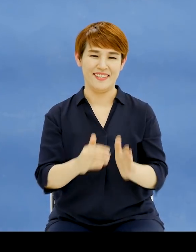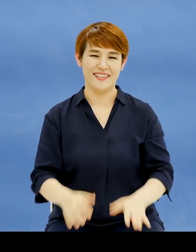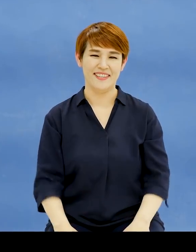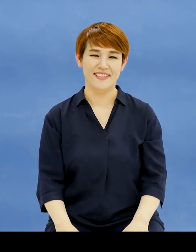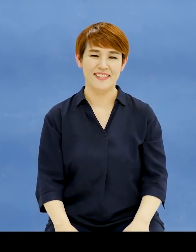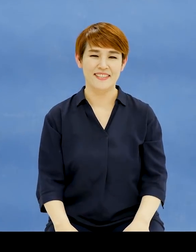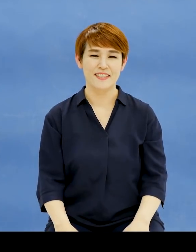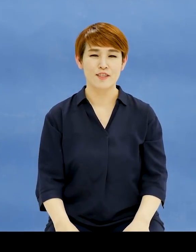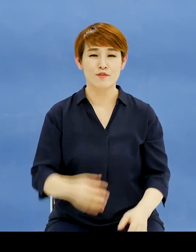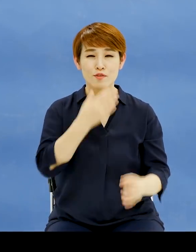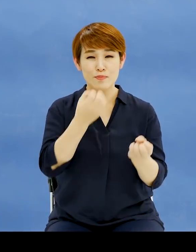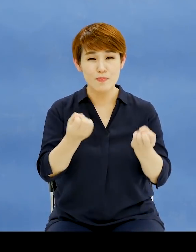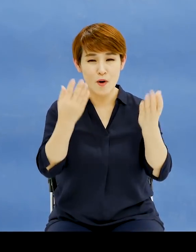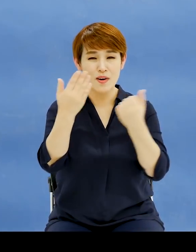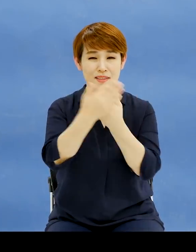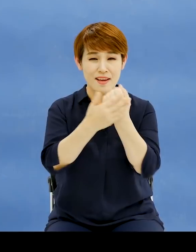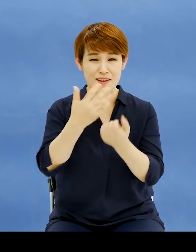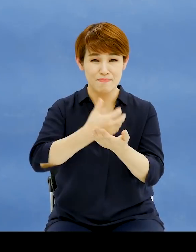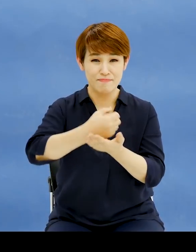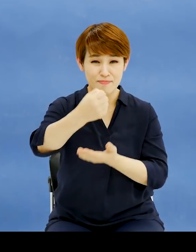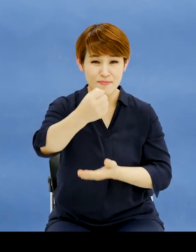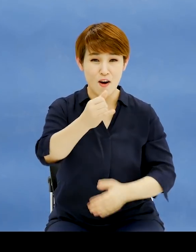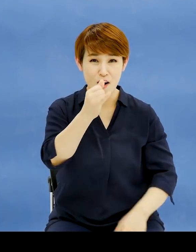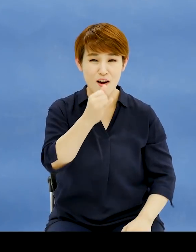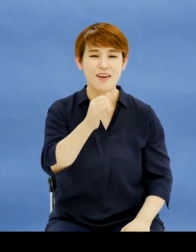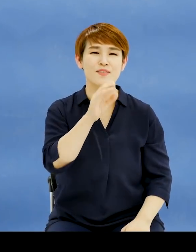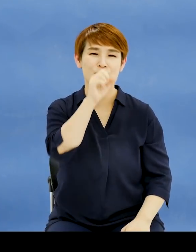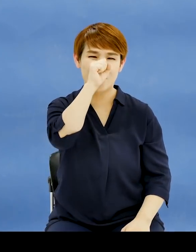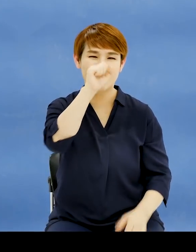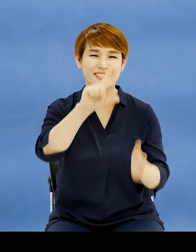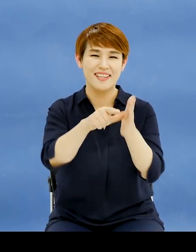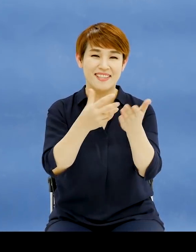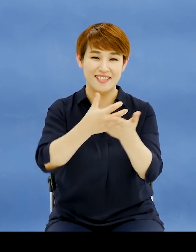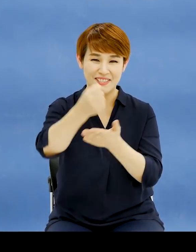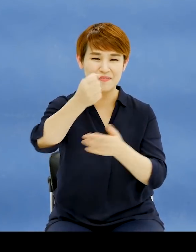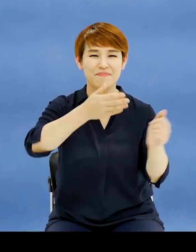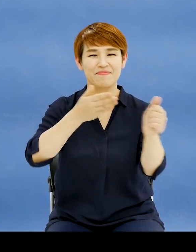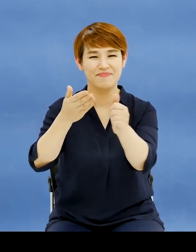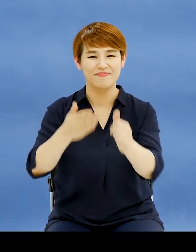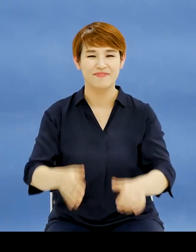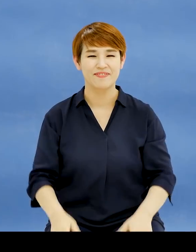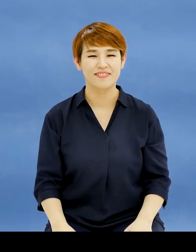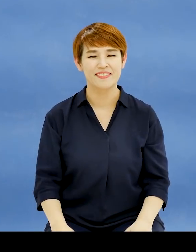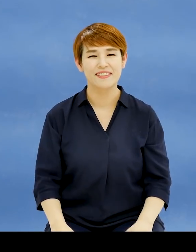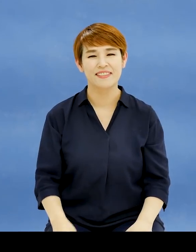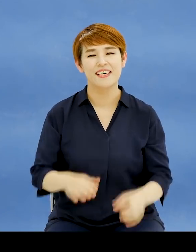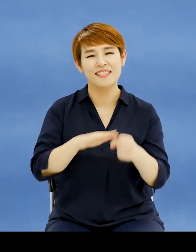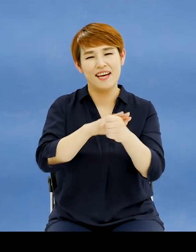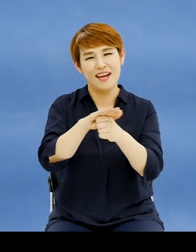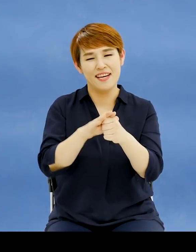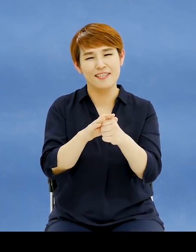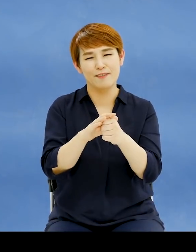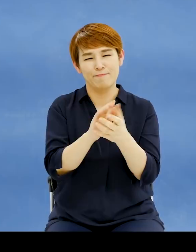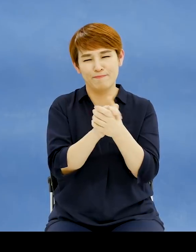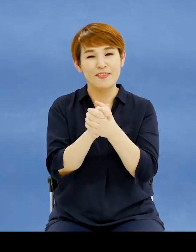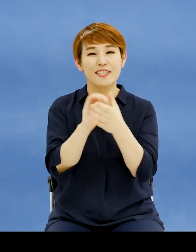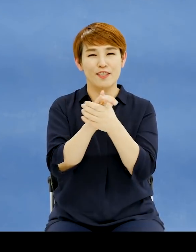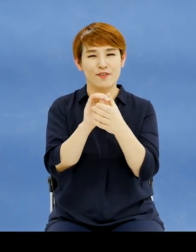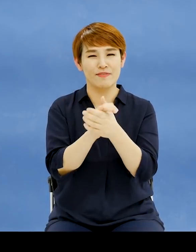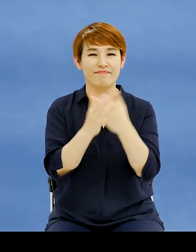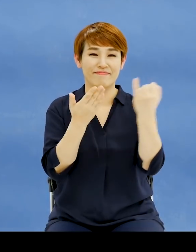to encourage you and get ready to be blessed. Let me lovingly introduce my best